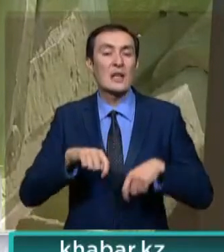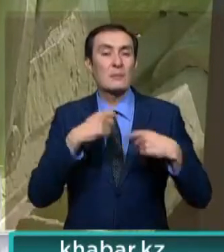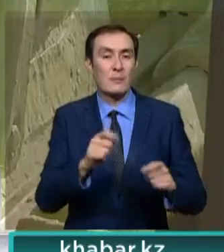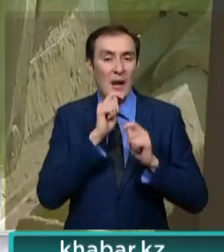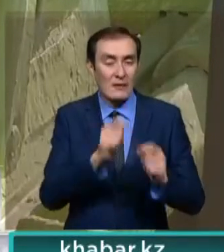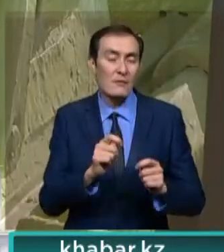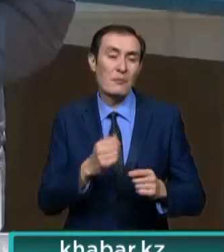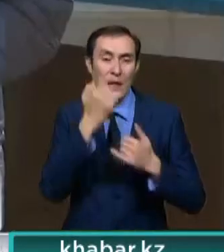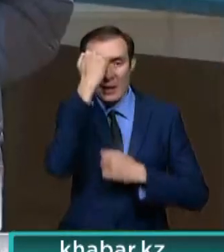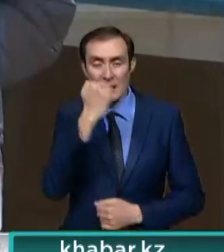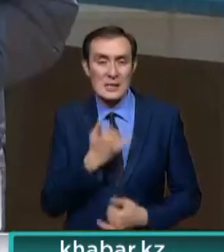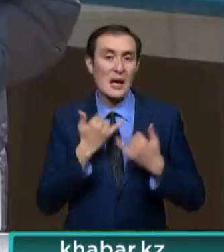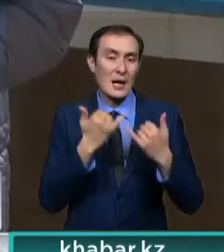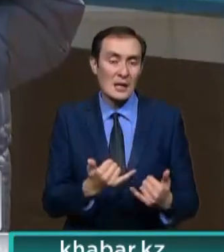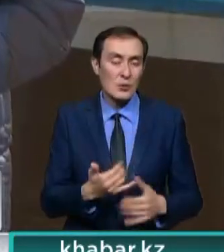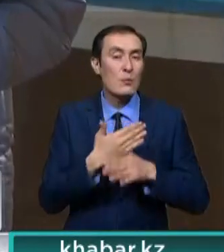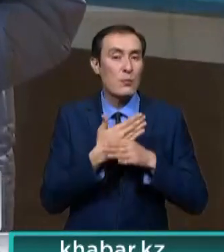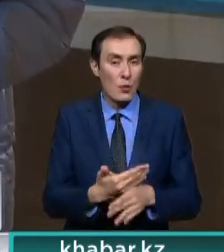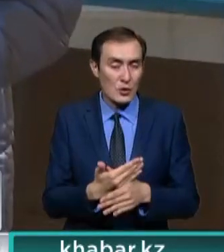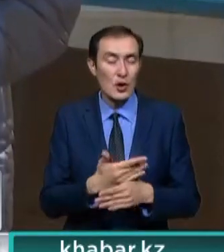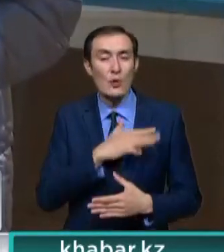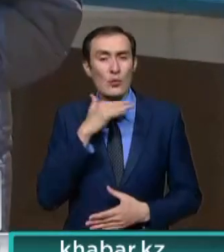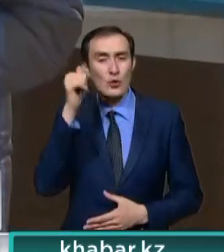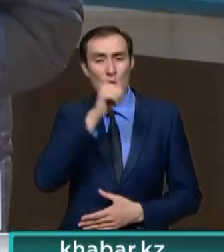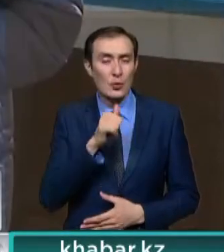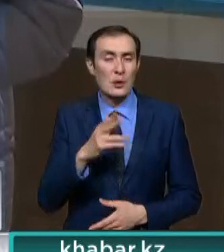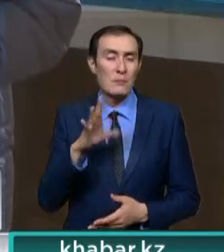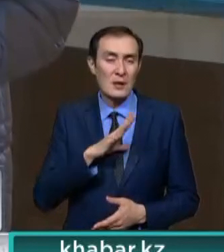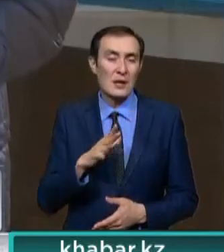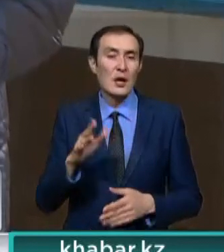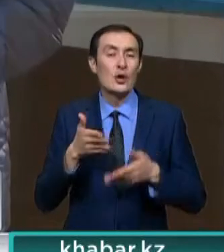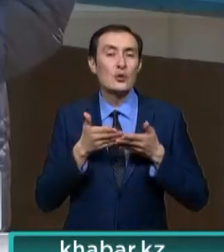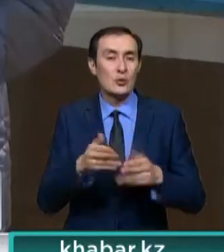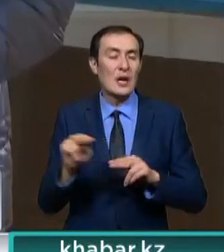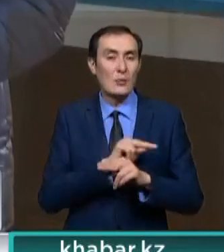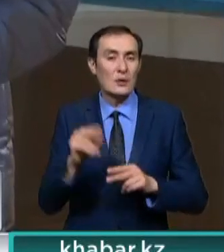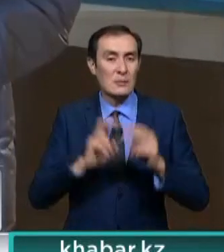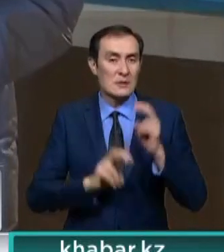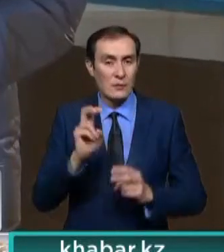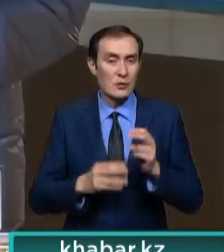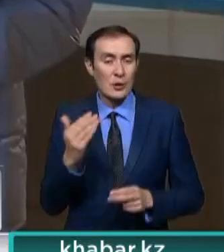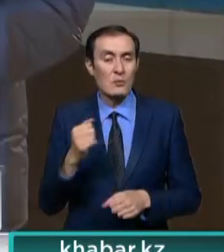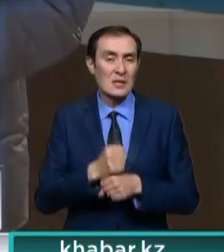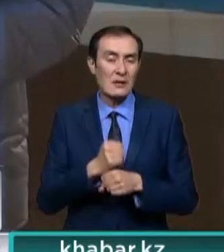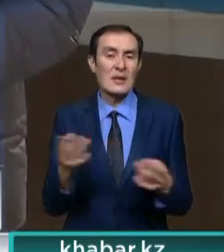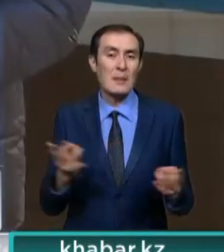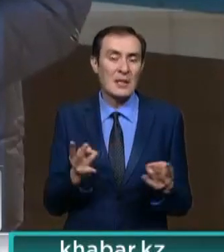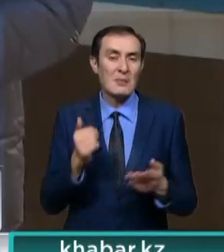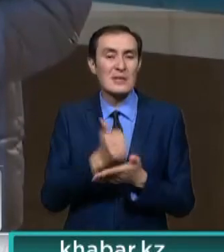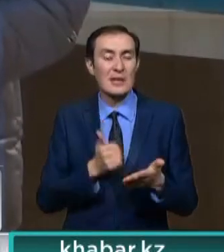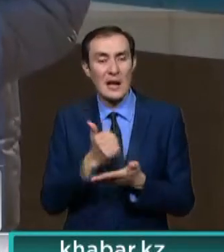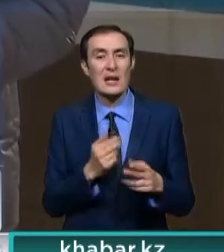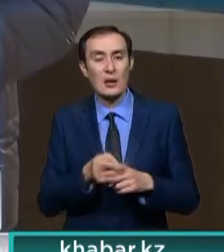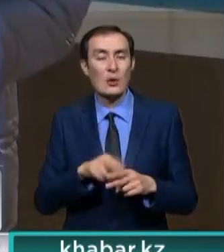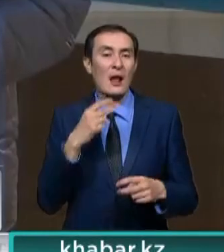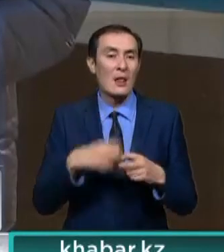рыбакам в благодарность за оказанную ими помощь. Многие годы он простоял здесь, на судоремонтном заводе. На нем изготавливали необходимые детали,